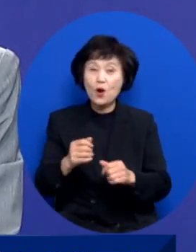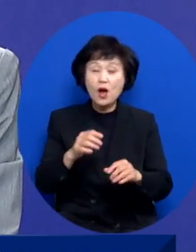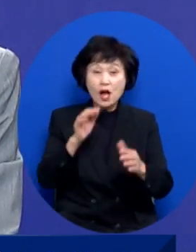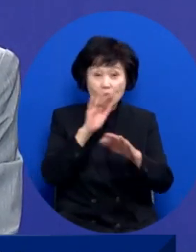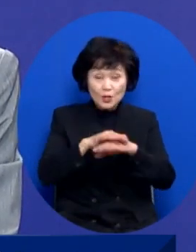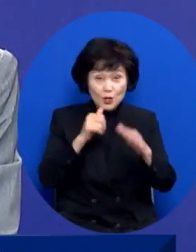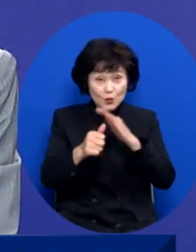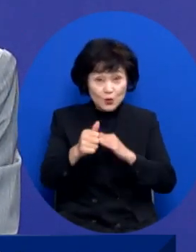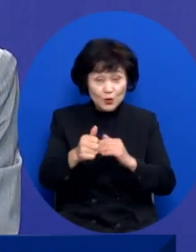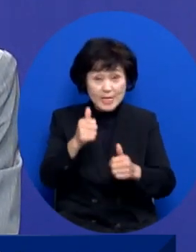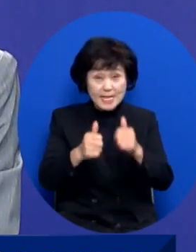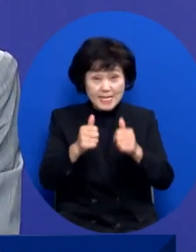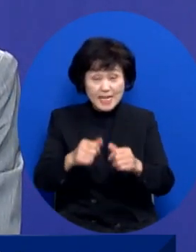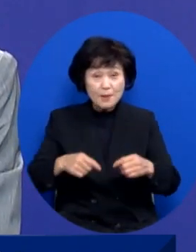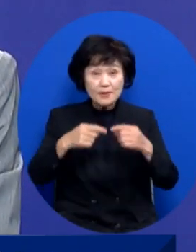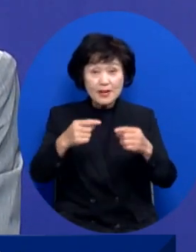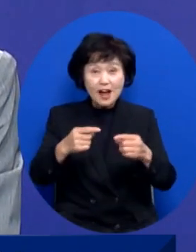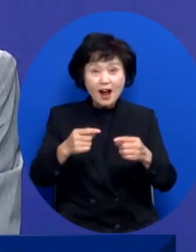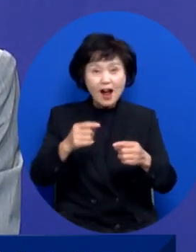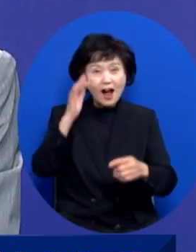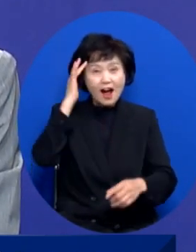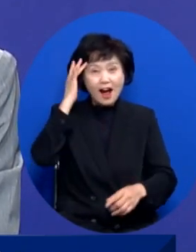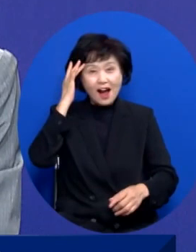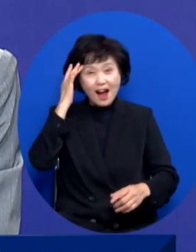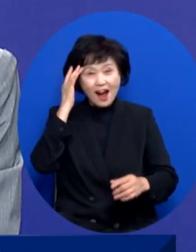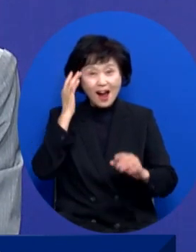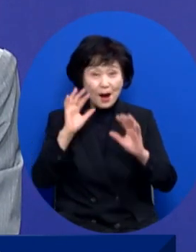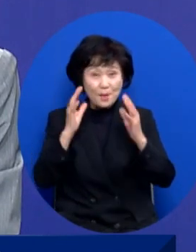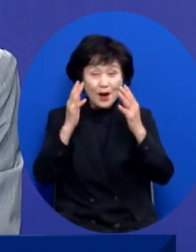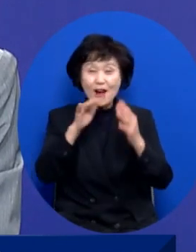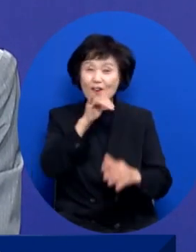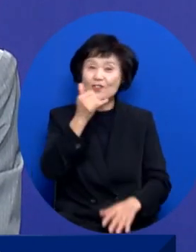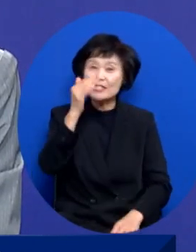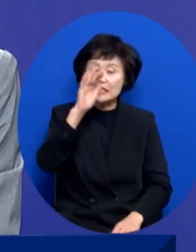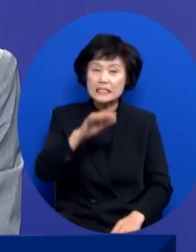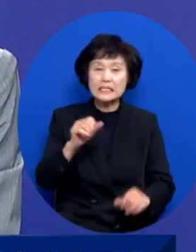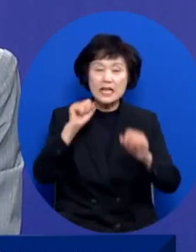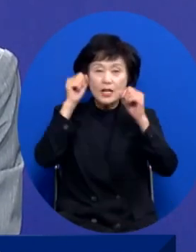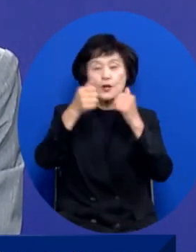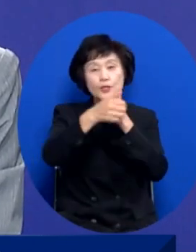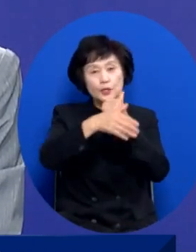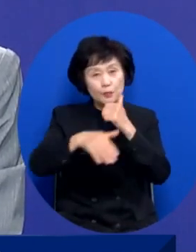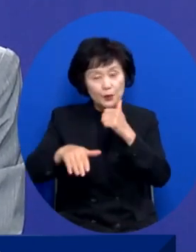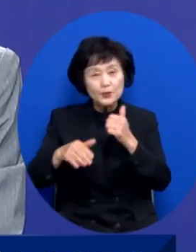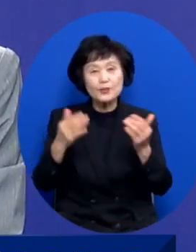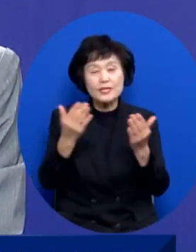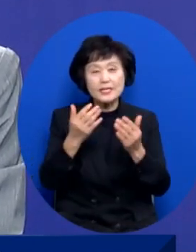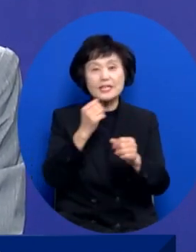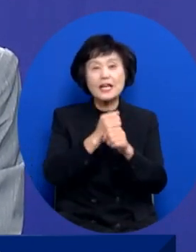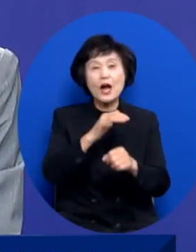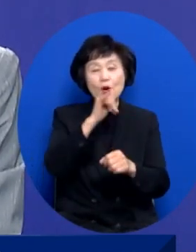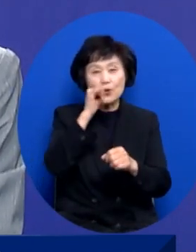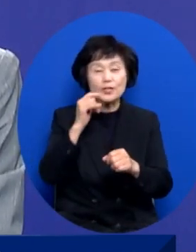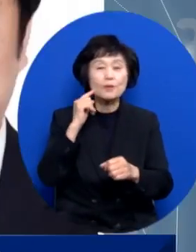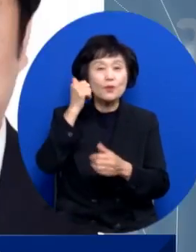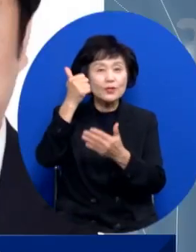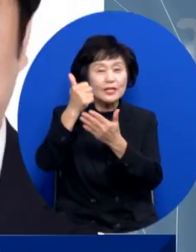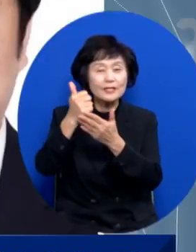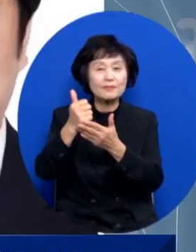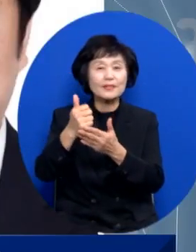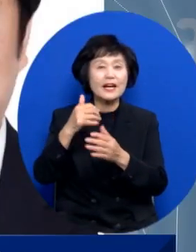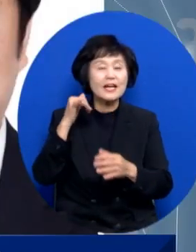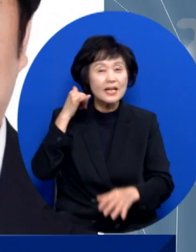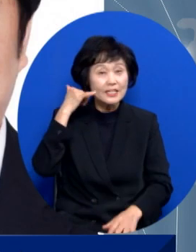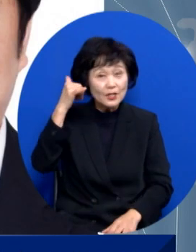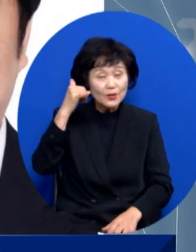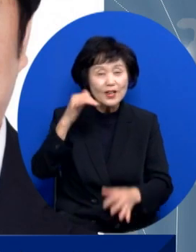카타르 현장에서 선수들을 위한 응원과 기도 그리고 스포츠 사역을 펼치고 계신 사역자와 전화 연결합니다 황수태 목사님